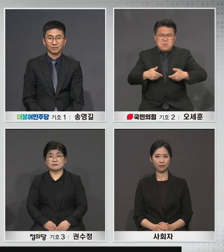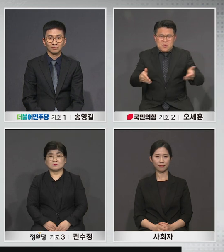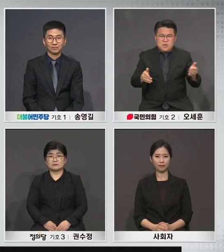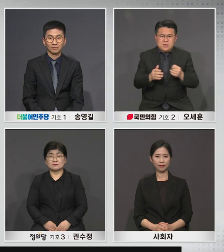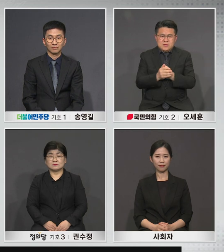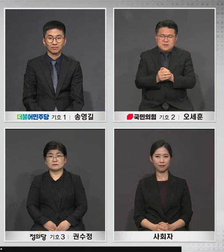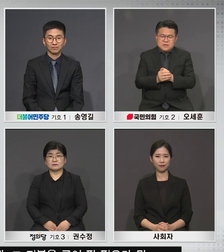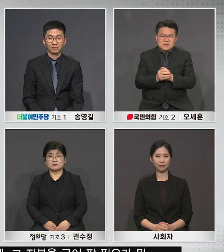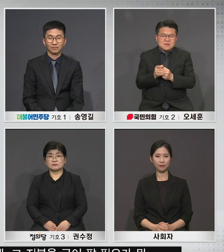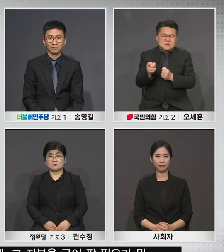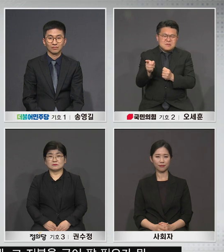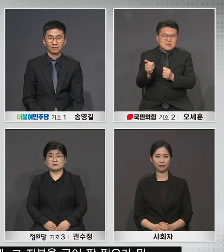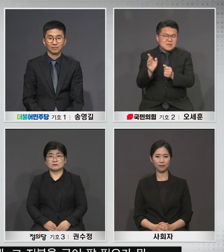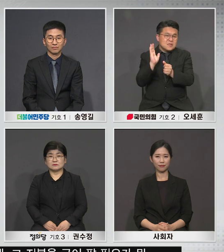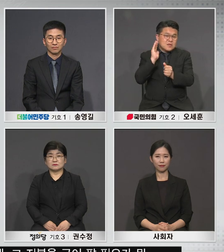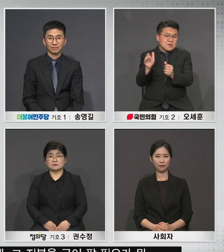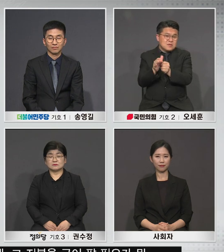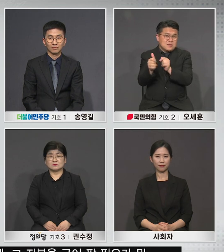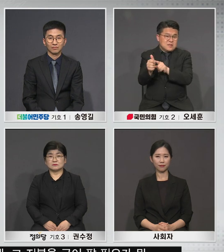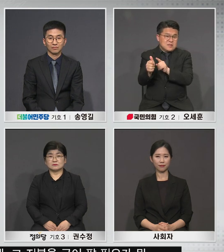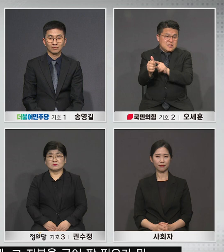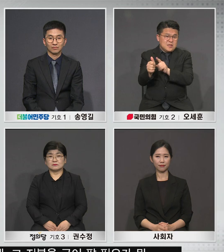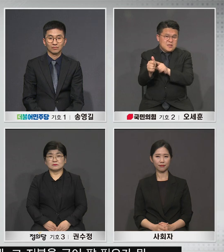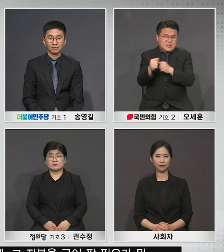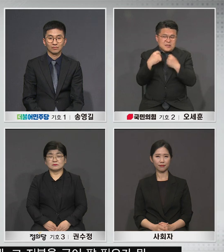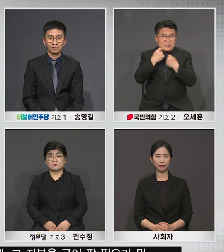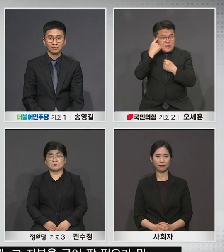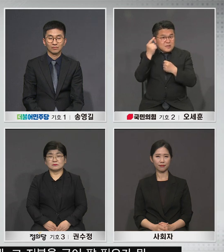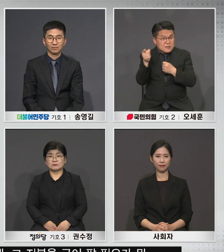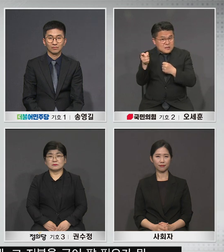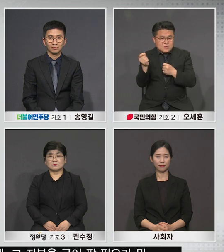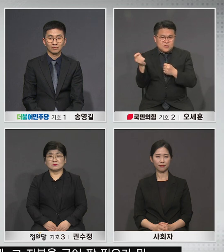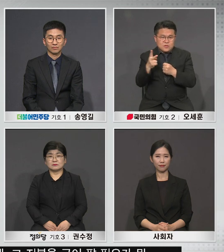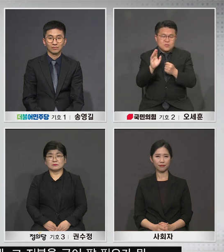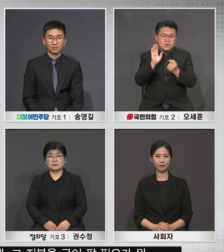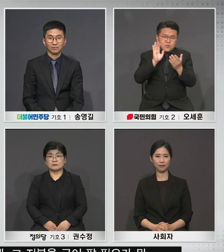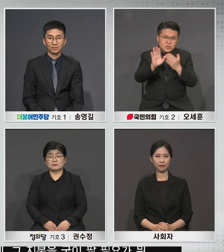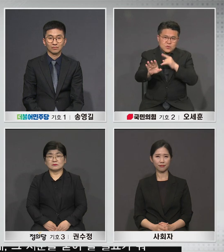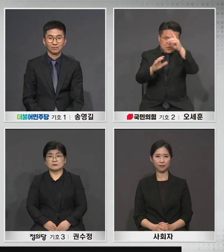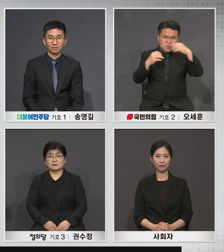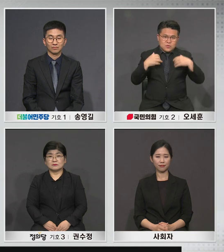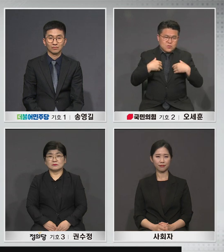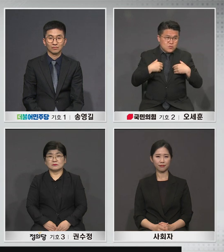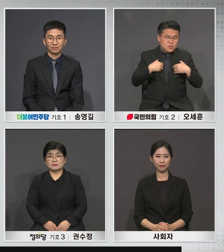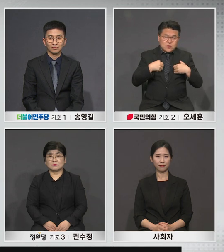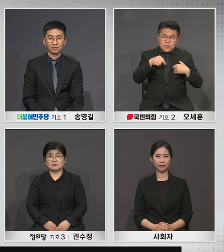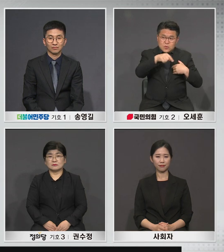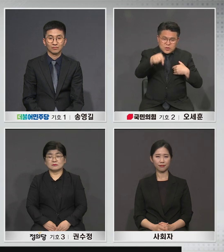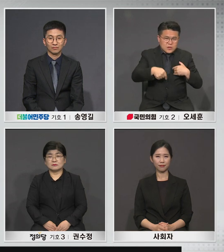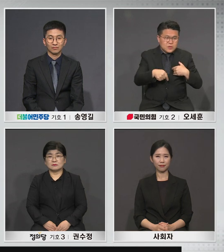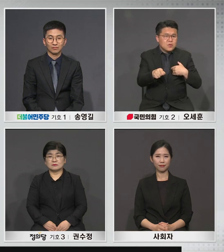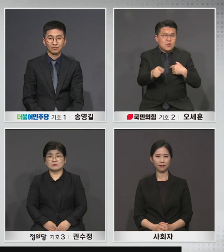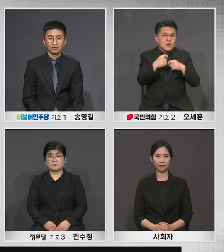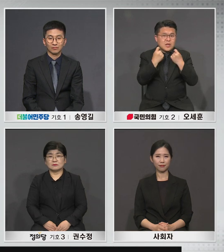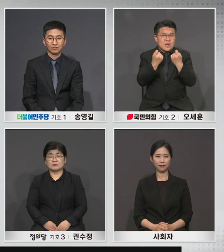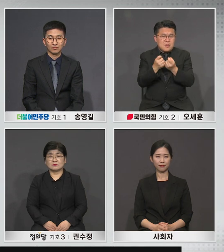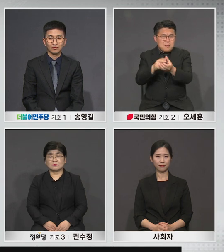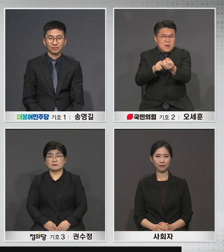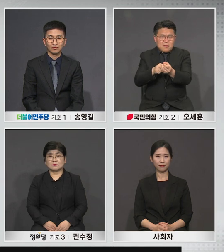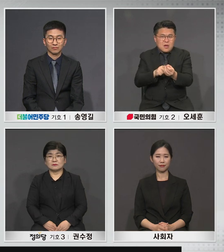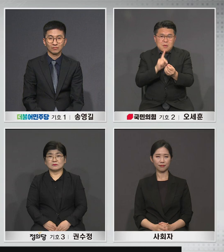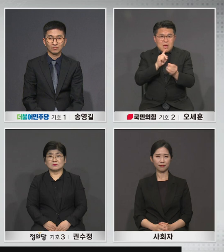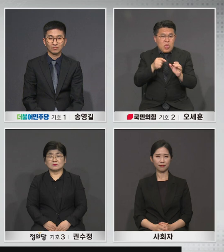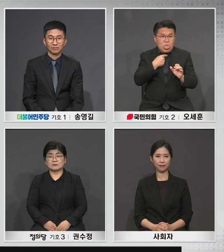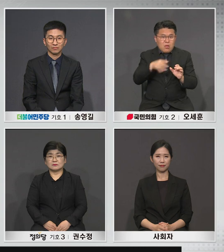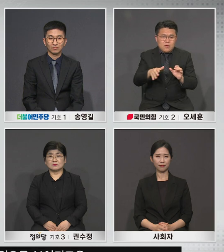개인적인 아이디어였던 걸로 보여지고요. 또 그 이후에 정부에서 공론화된 적도 없습니다. 그런데 지금 선거